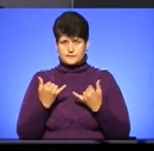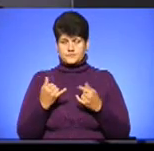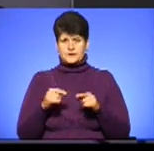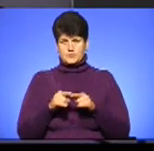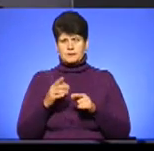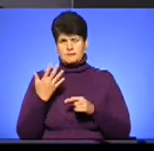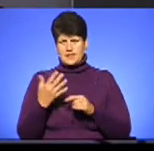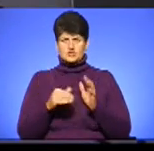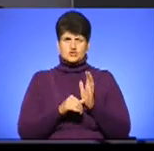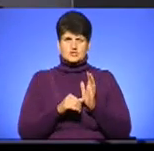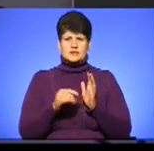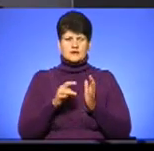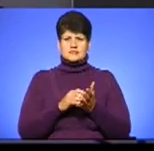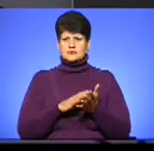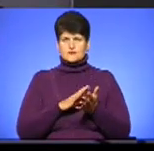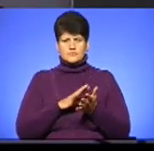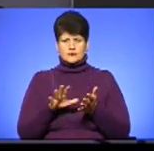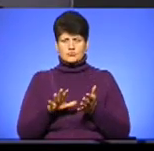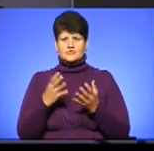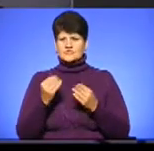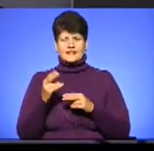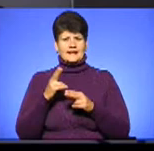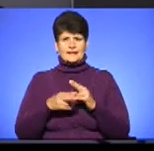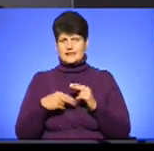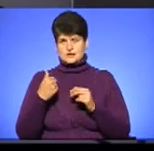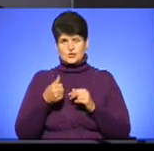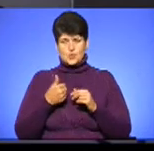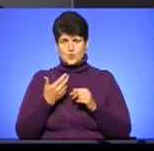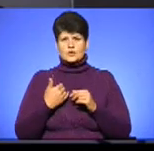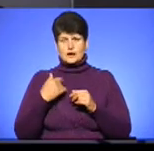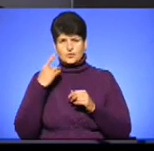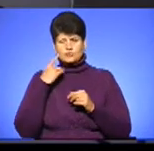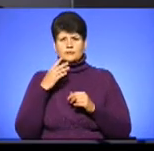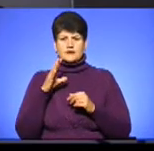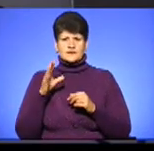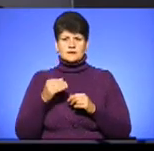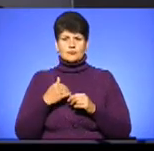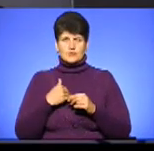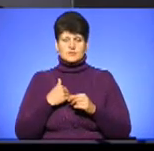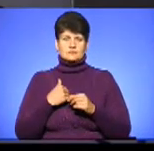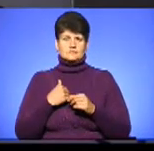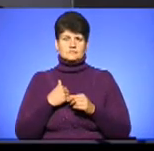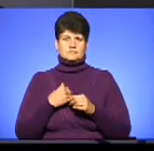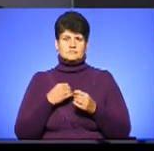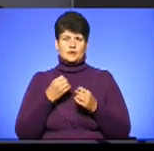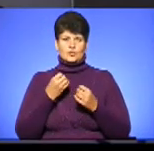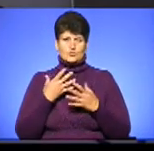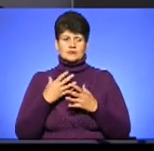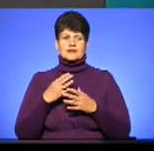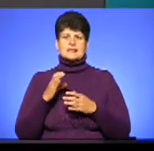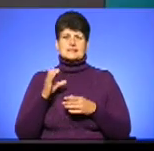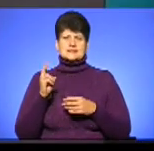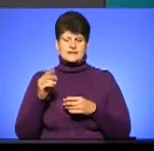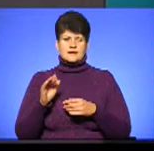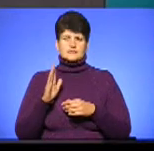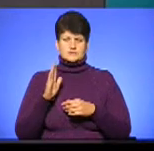6 районів, де не реєструвався. Але ще яка одна вечір, ще не кінець року. Я думаю, що це при всім моїм оптимізмі сказ буде мати місце. Тобто, загалом